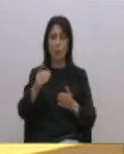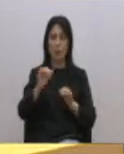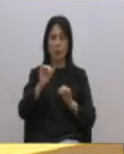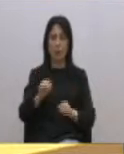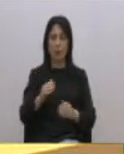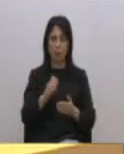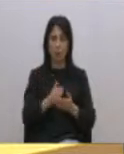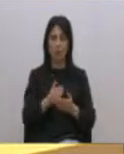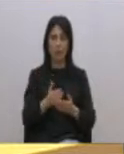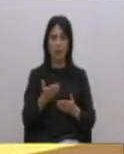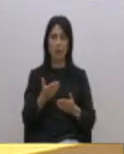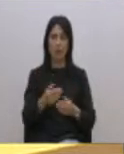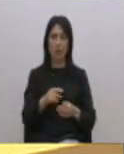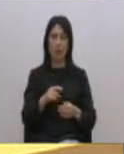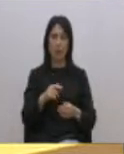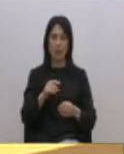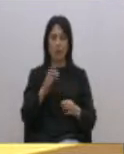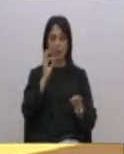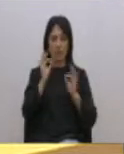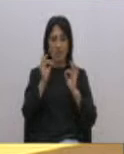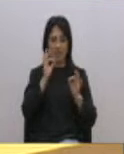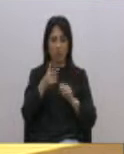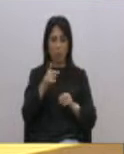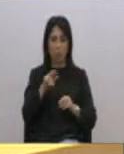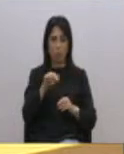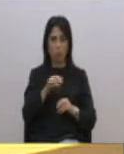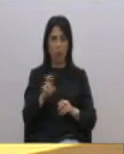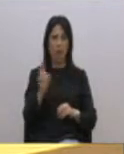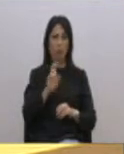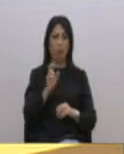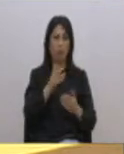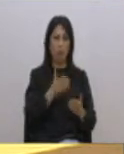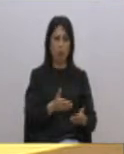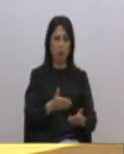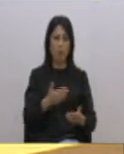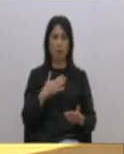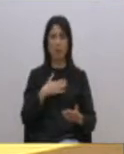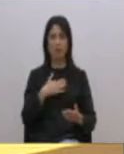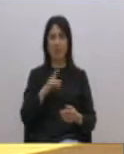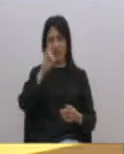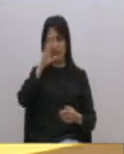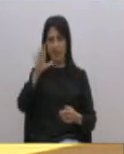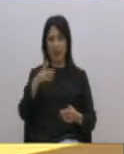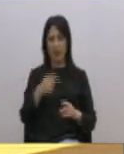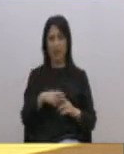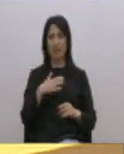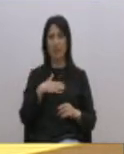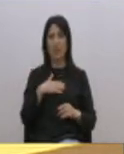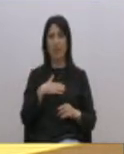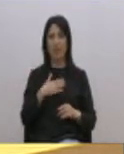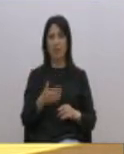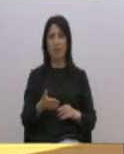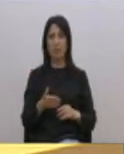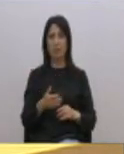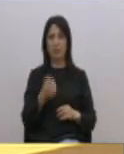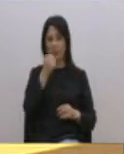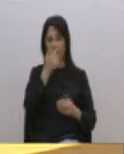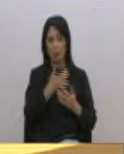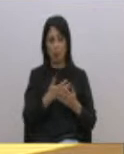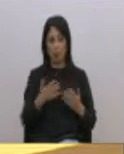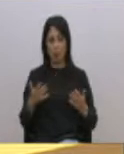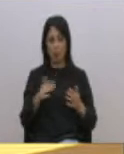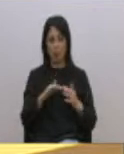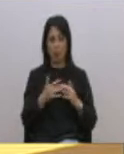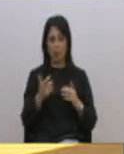დაცული, თუშური გუდა, ბორჯომი და ყველა სხვა ის ცნობილი თქვენთვის და ჩვენთვის ცნობილი პროდუქცია